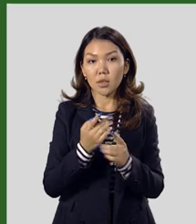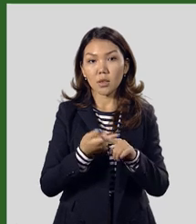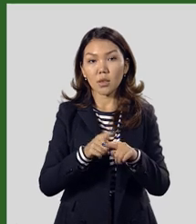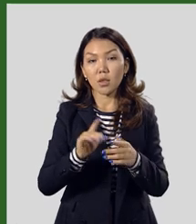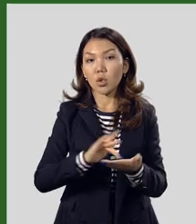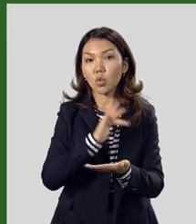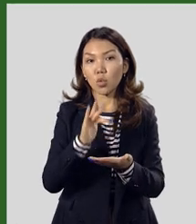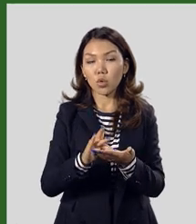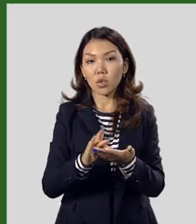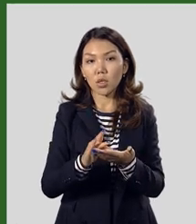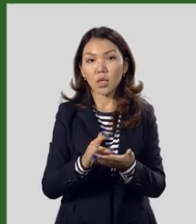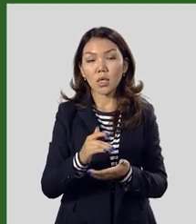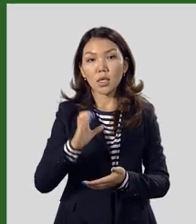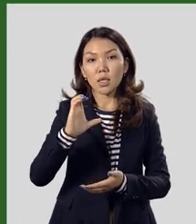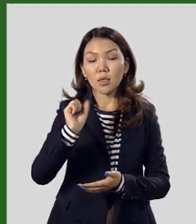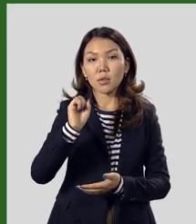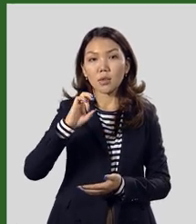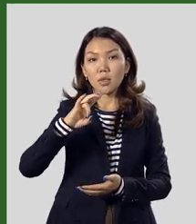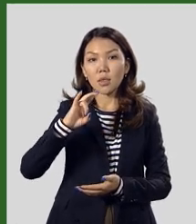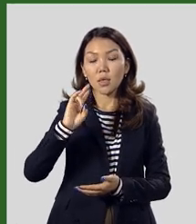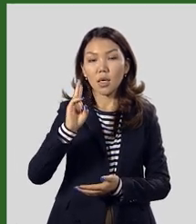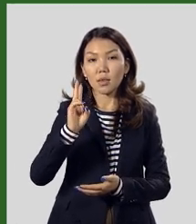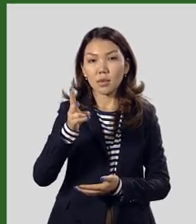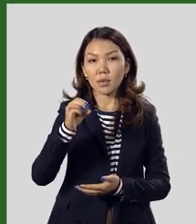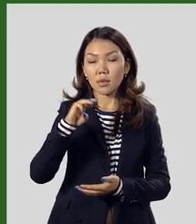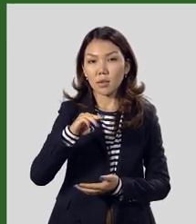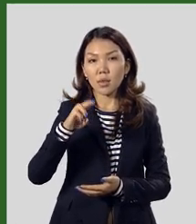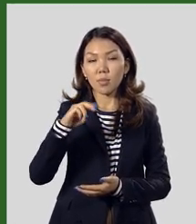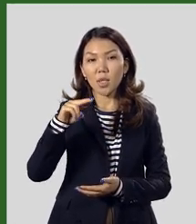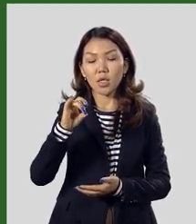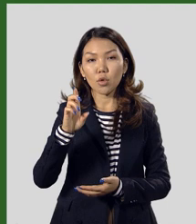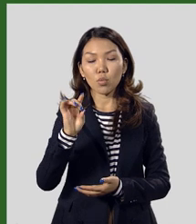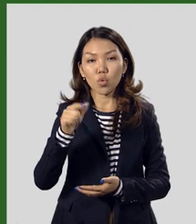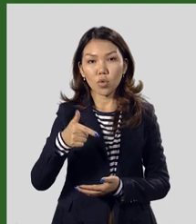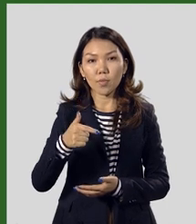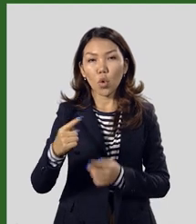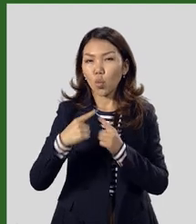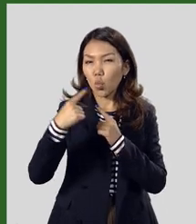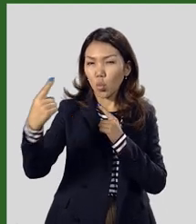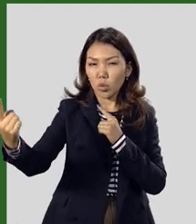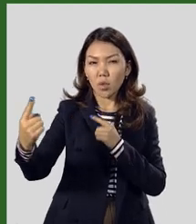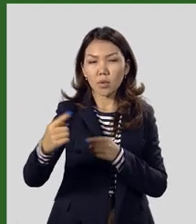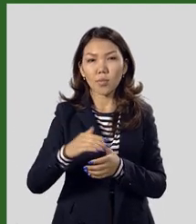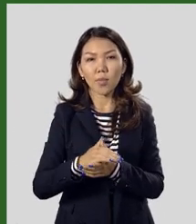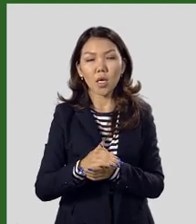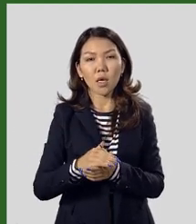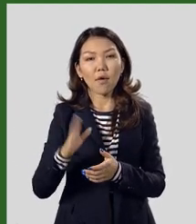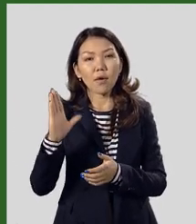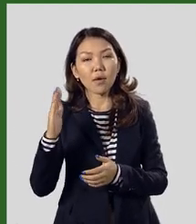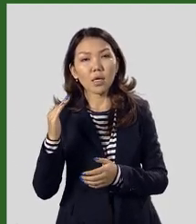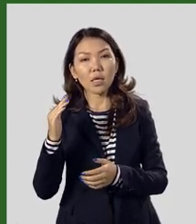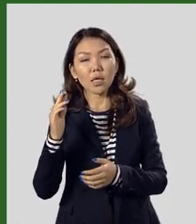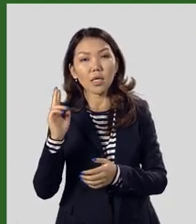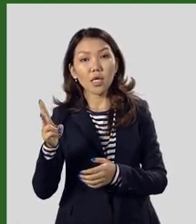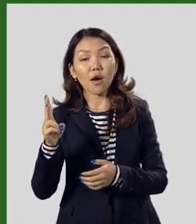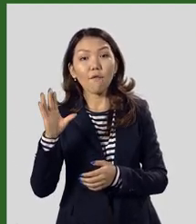Так, Санкт-Петербург находится на меридиане, удаленном на 30 градусов к востоку от